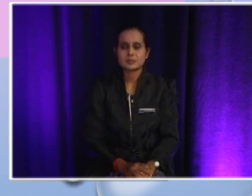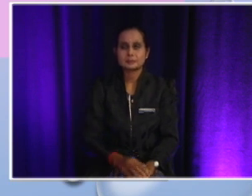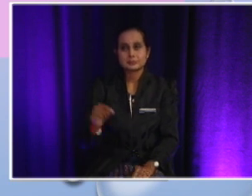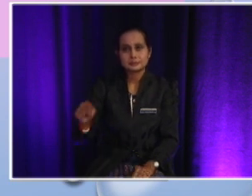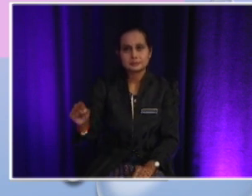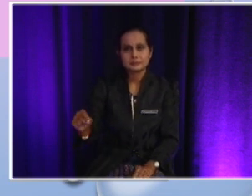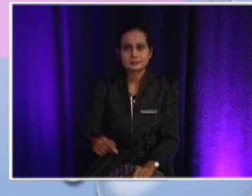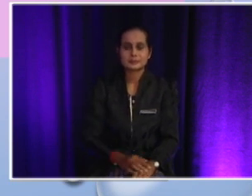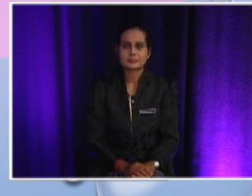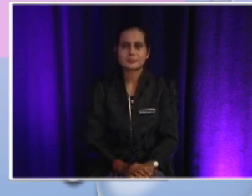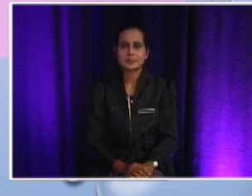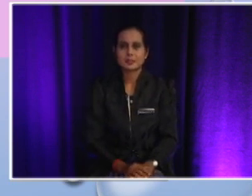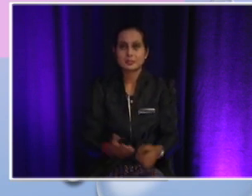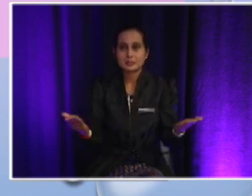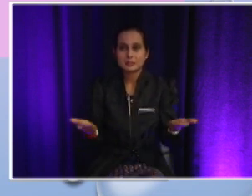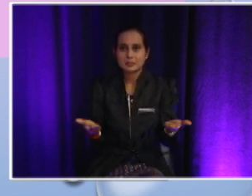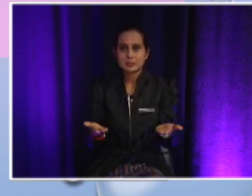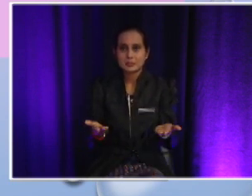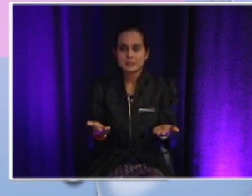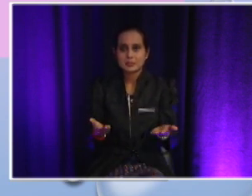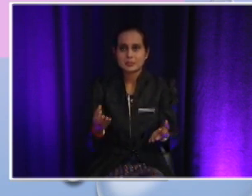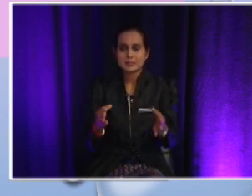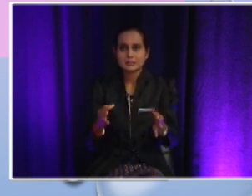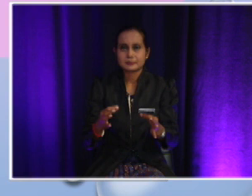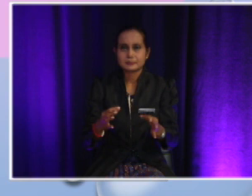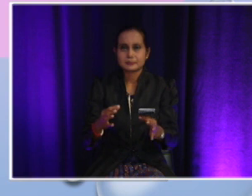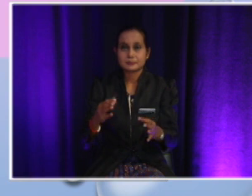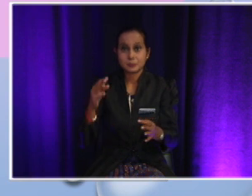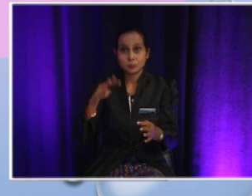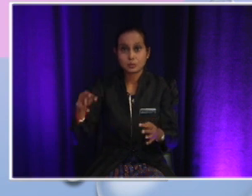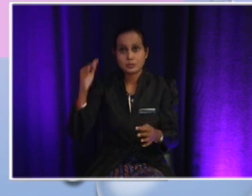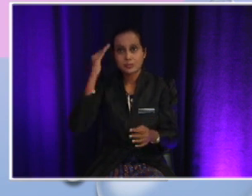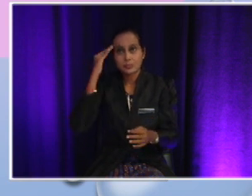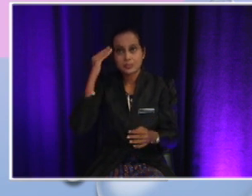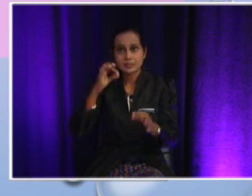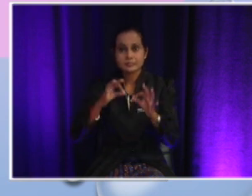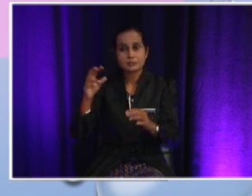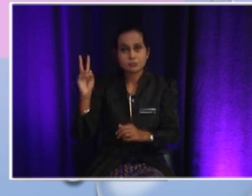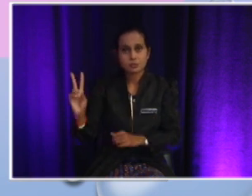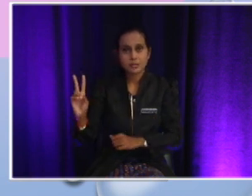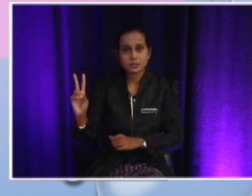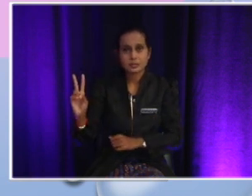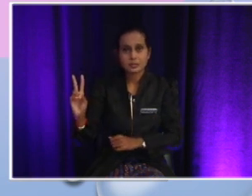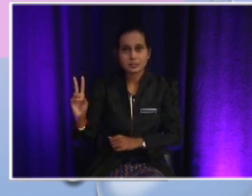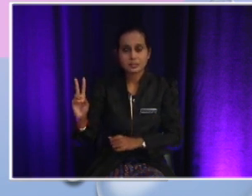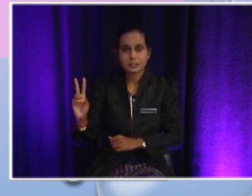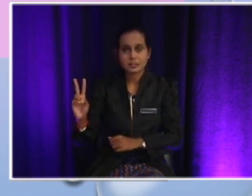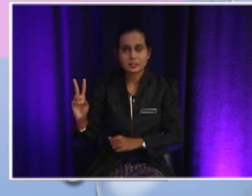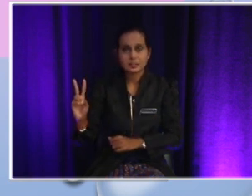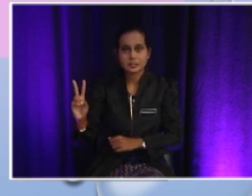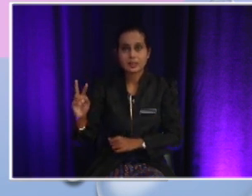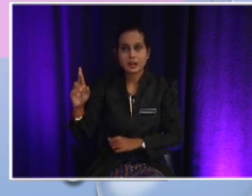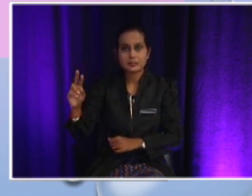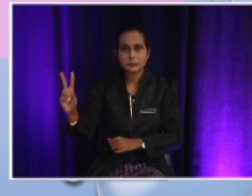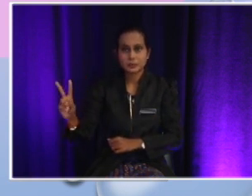sini, kalaulah tadi pengetahuan pelajar, kalau voltan, kita ambil ini voltan, nak cari voltan